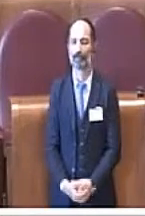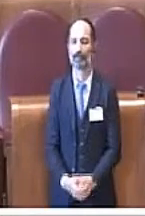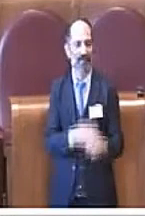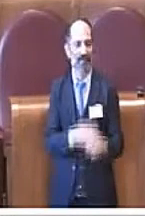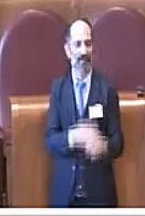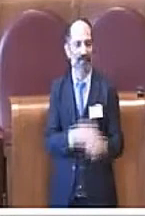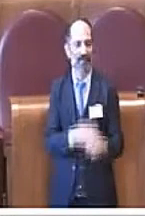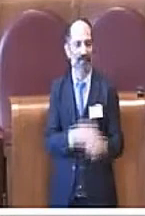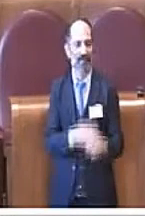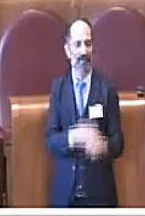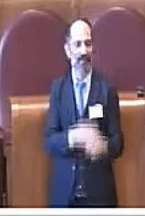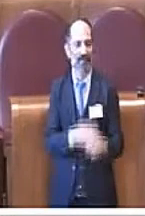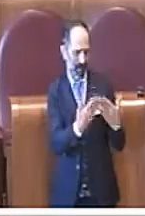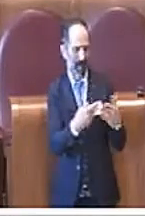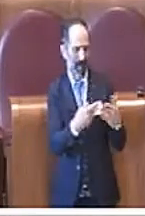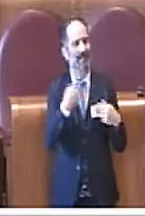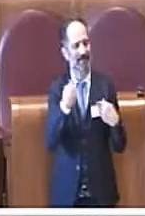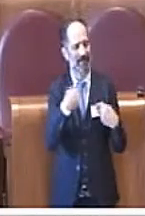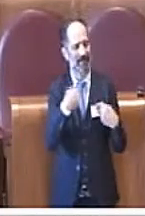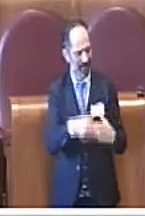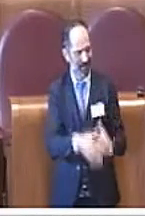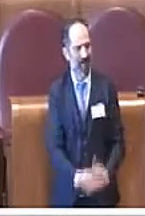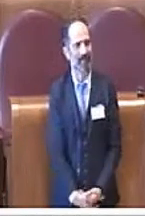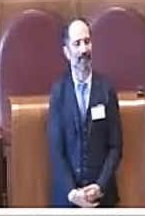Sì, grazie Presidente.